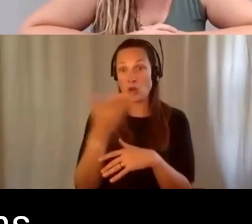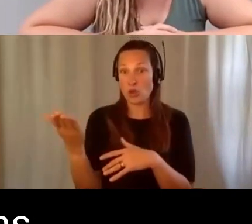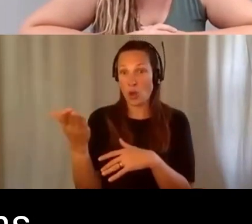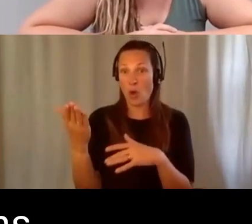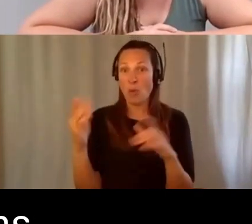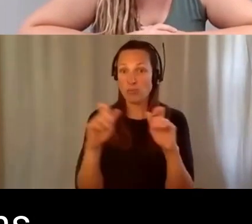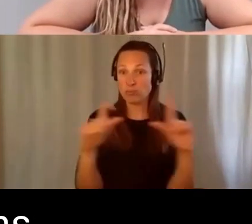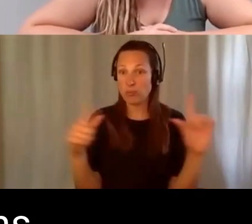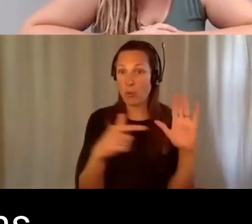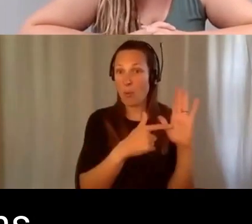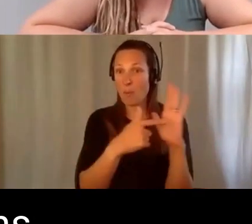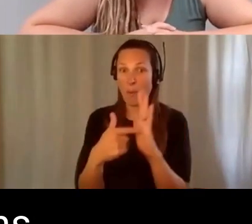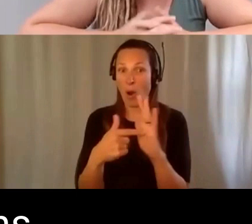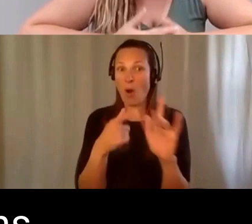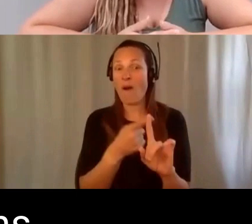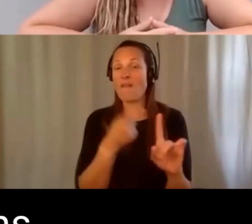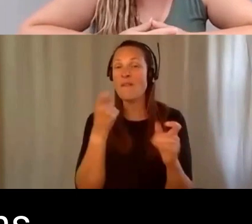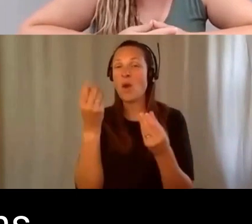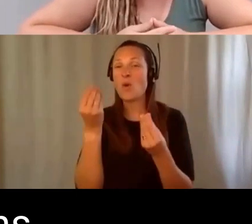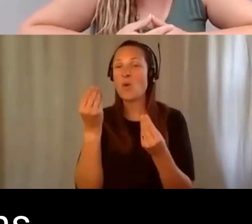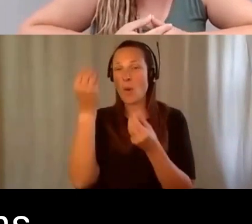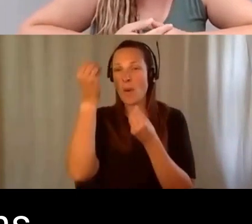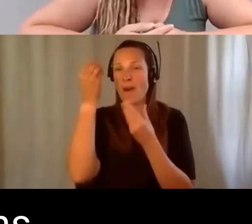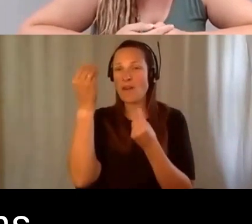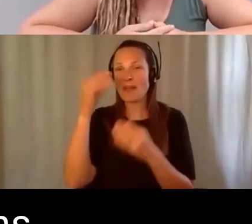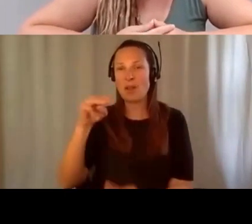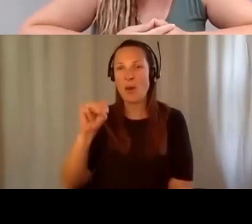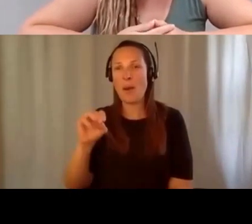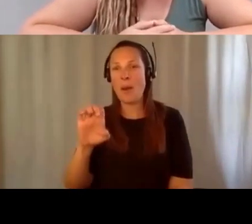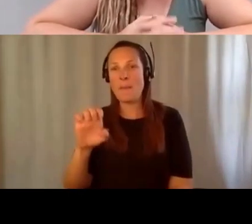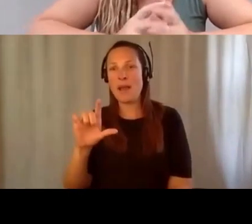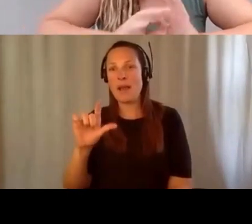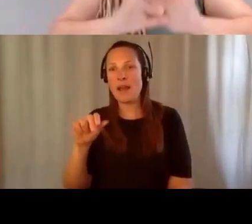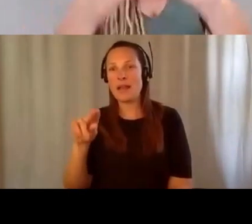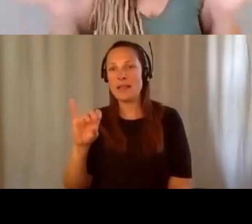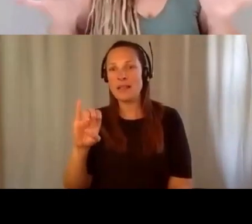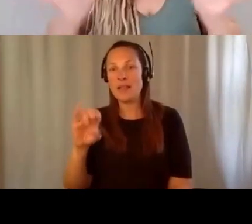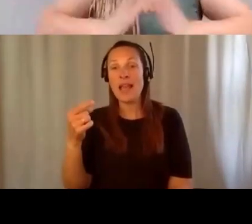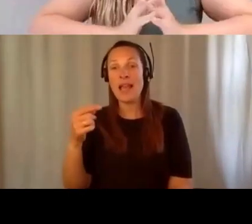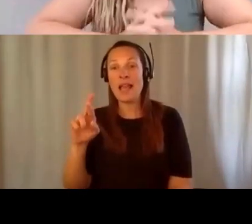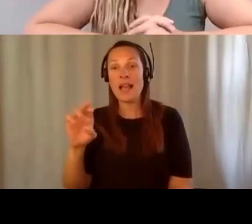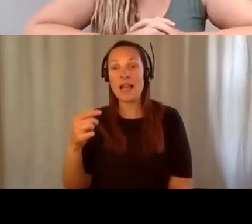des informations et des listes de contrôle de Mélanie Grégoire qui a été une aide